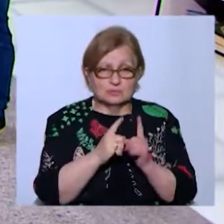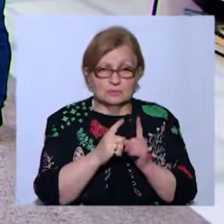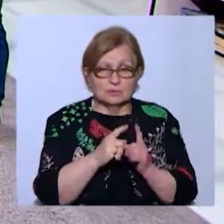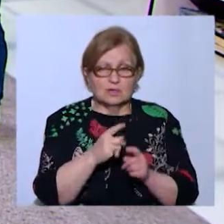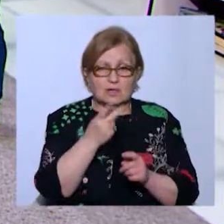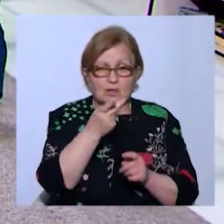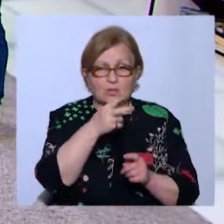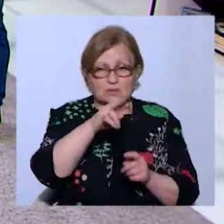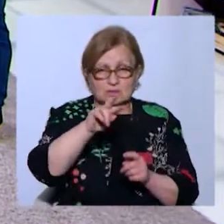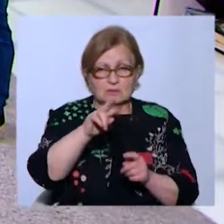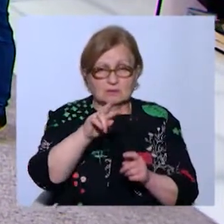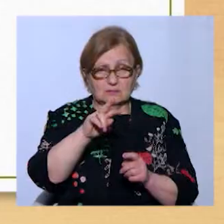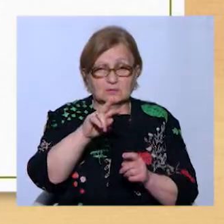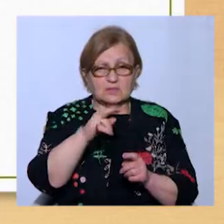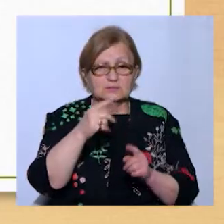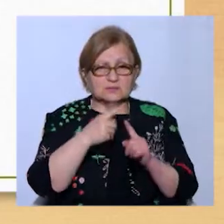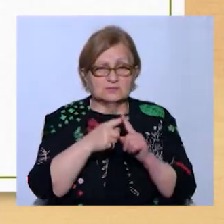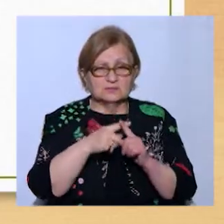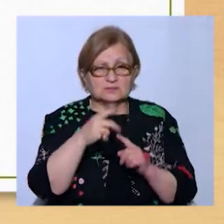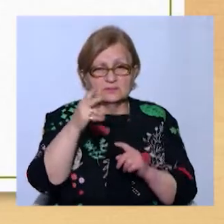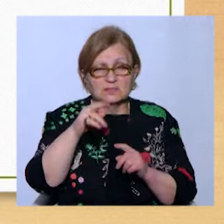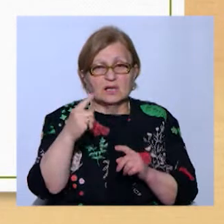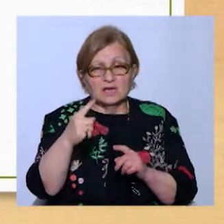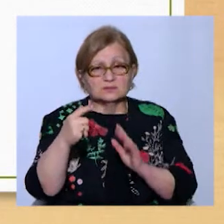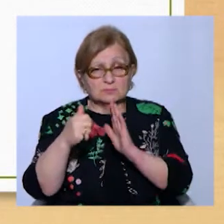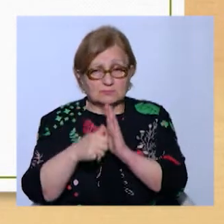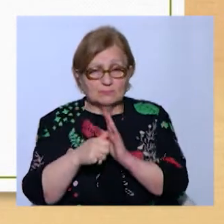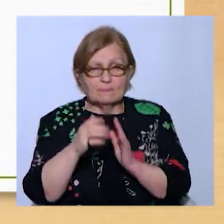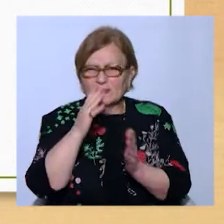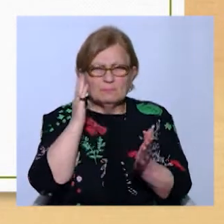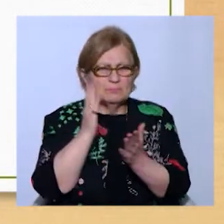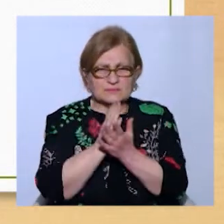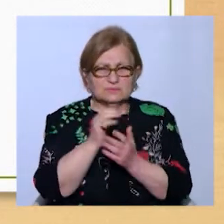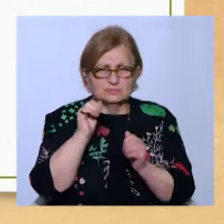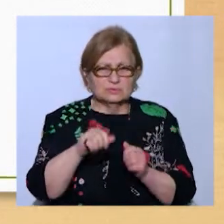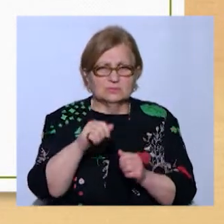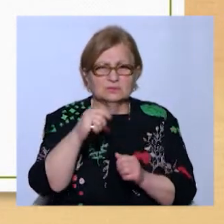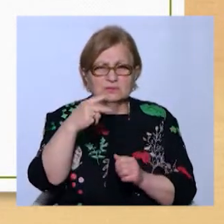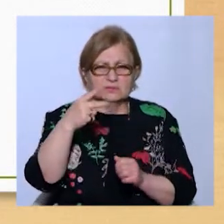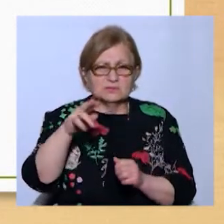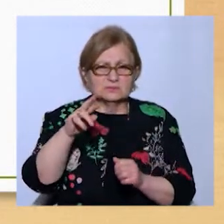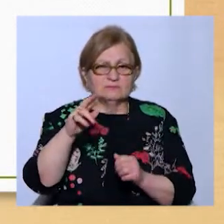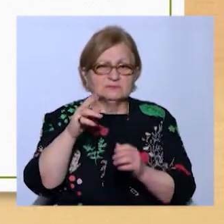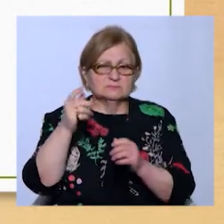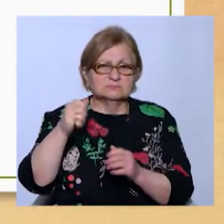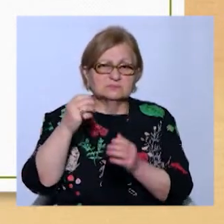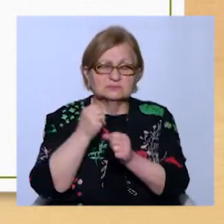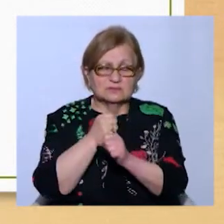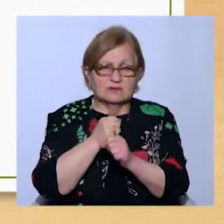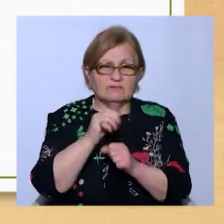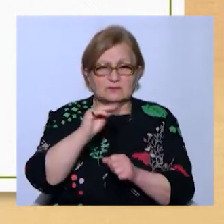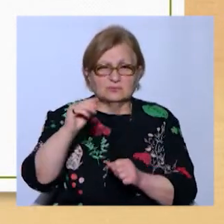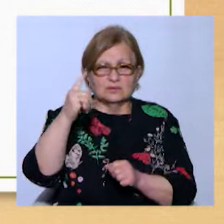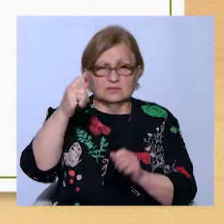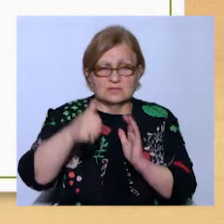ორი ხარისხად x კვადრატი, ვთქვათ, უდრის ორი ხარისხად 1-მე x-ეც, პირდაპირ შეგვიძლია დავწეროთ x კვადრატი უდრის 1-მე x-ეც,